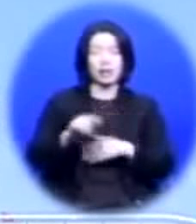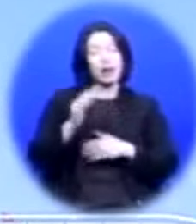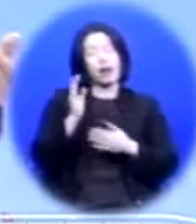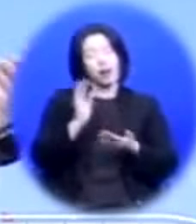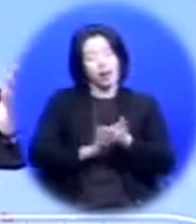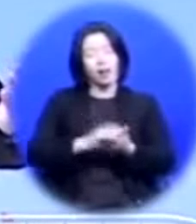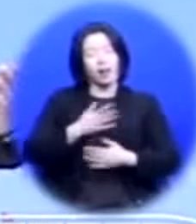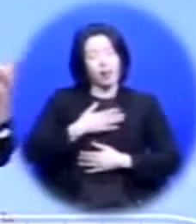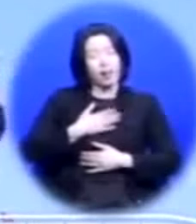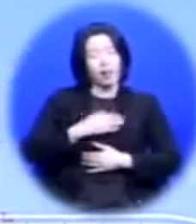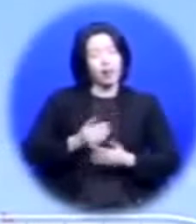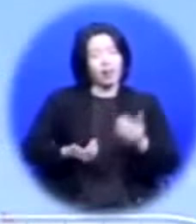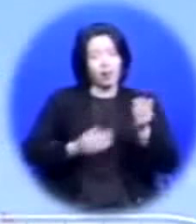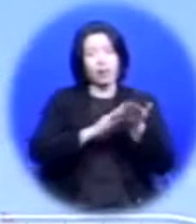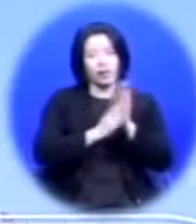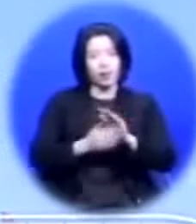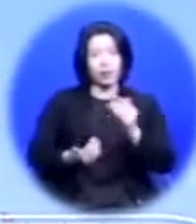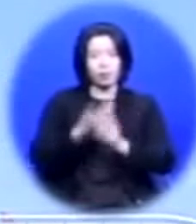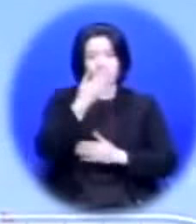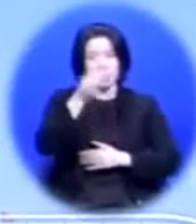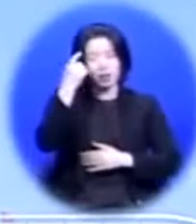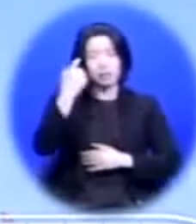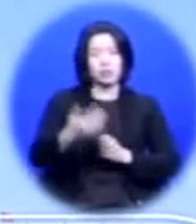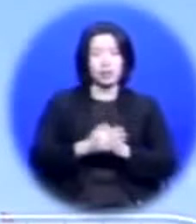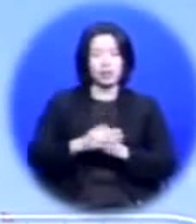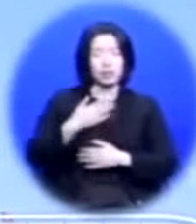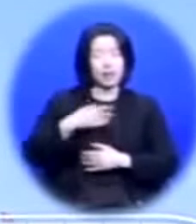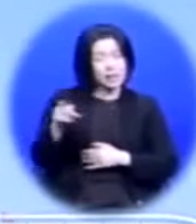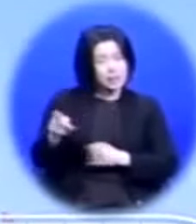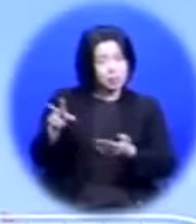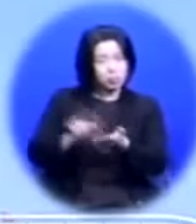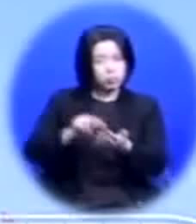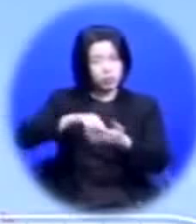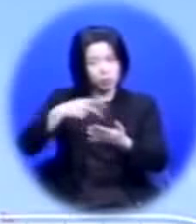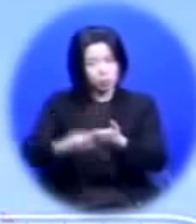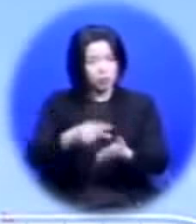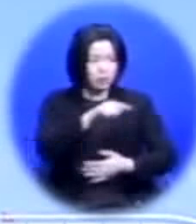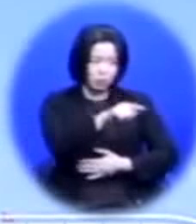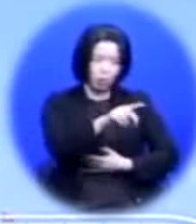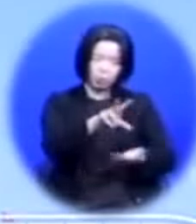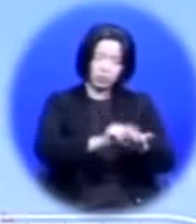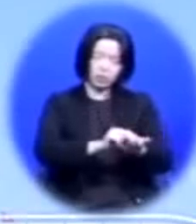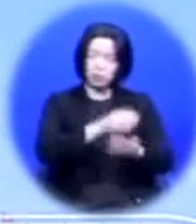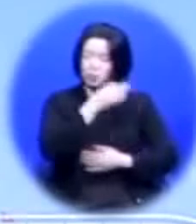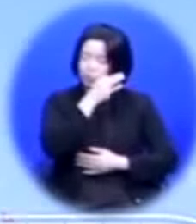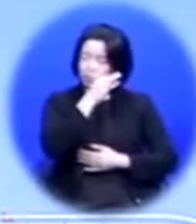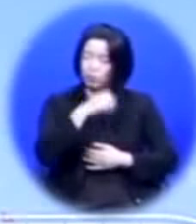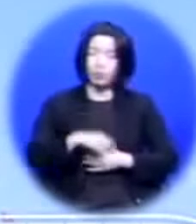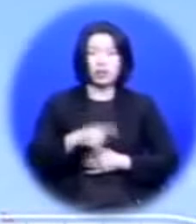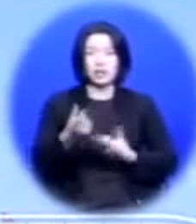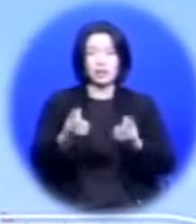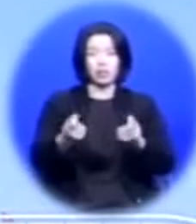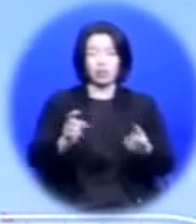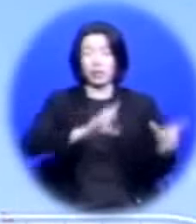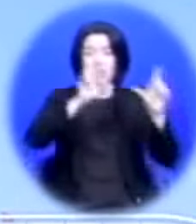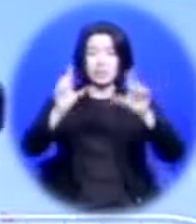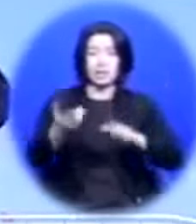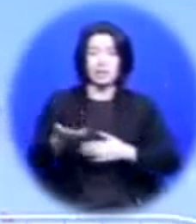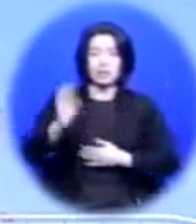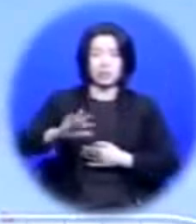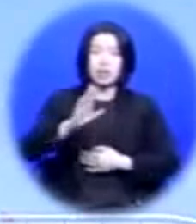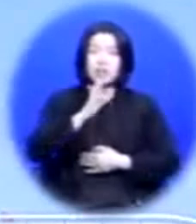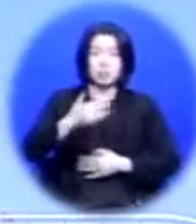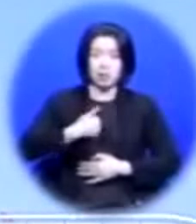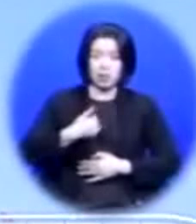내게 일어날까 나는 늘 이런 문제가 넘어지고 저런 문제 때문에 부끄럽고 그렇게 살았는데 정말